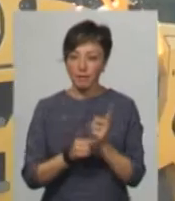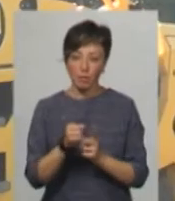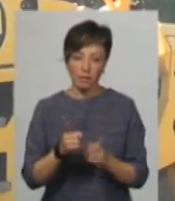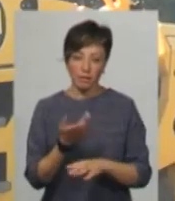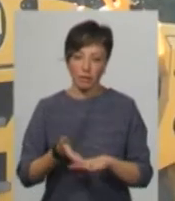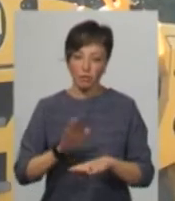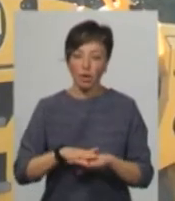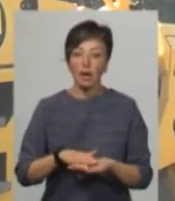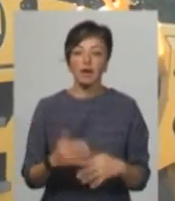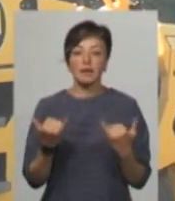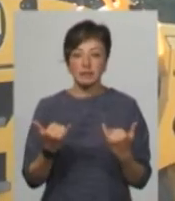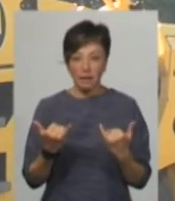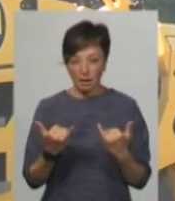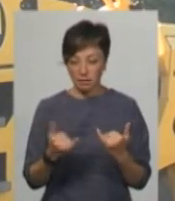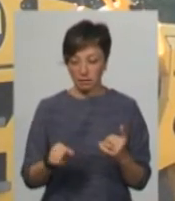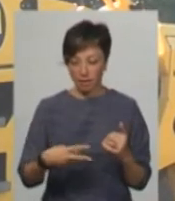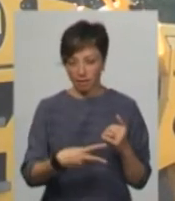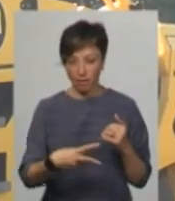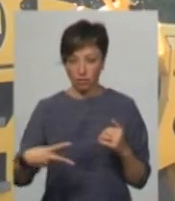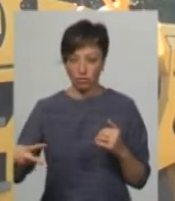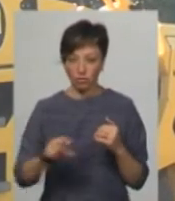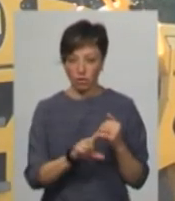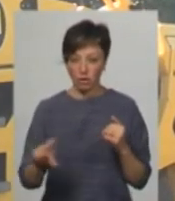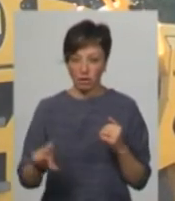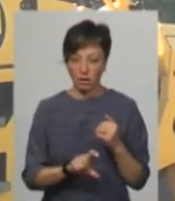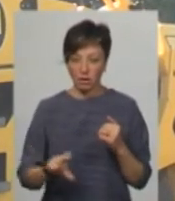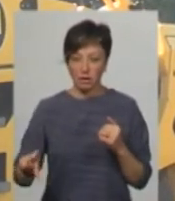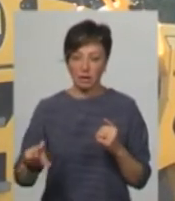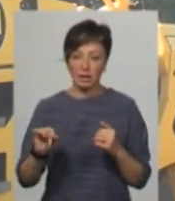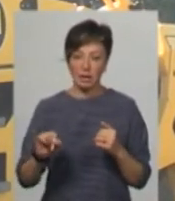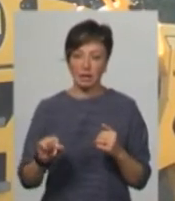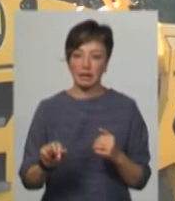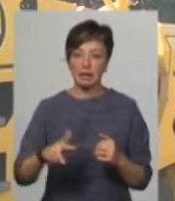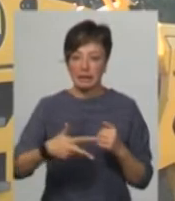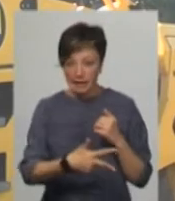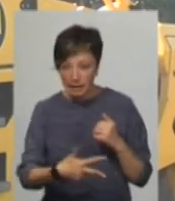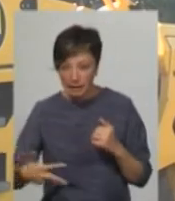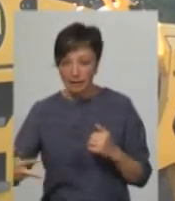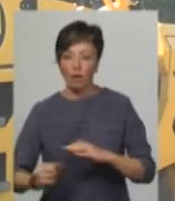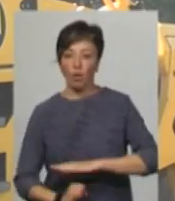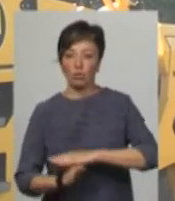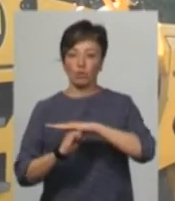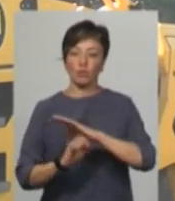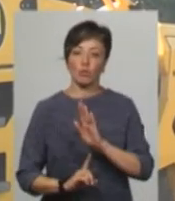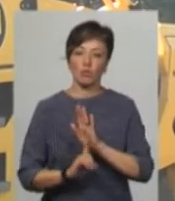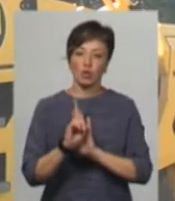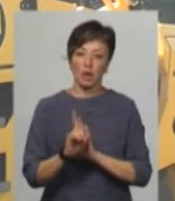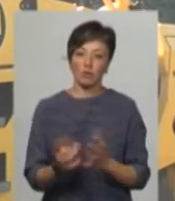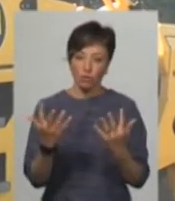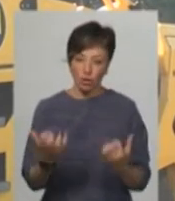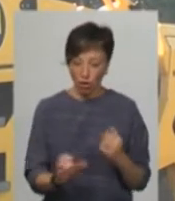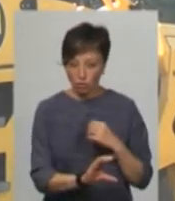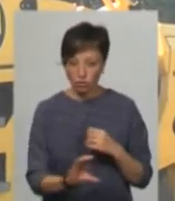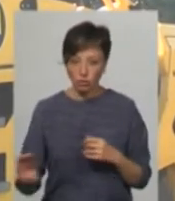початку. Зараз під нами йде 2 шари покриття вже і 3 шари основи. Починаючи від дренажного